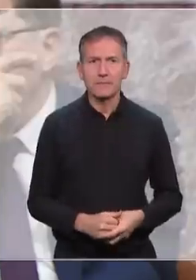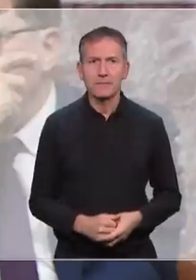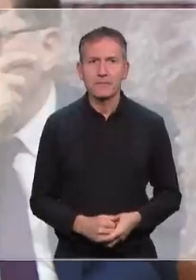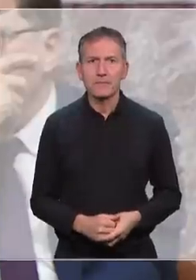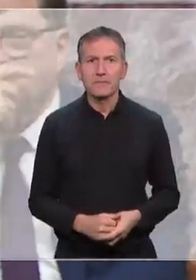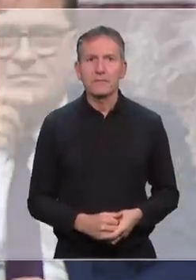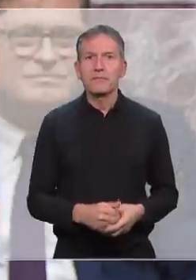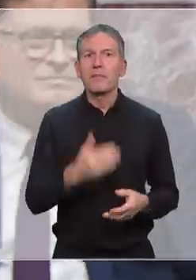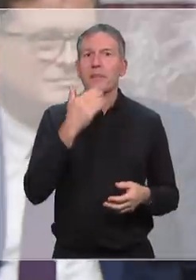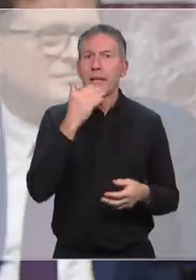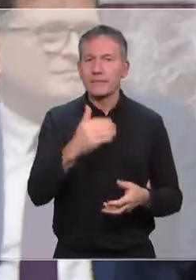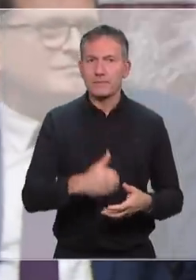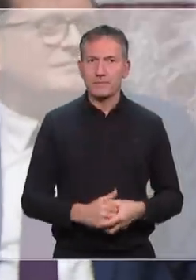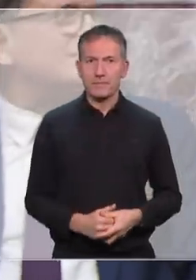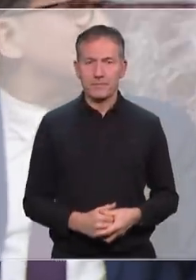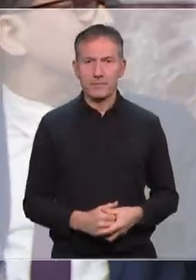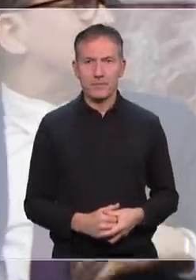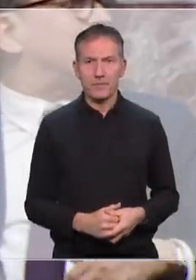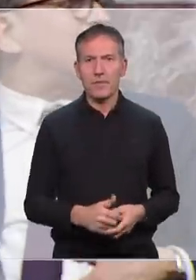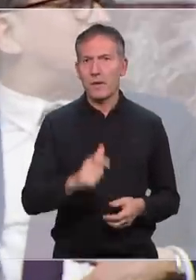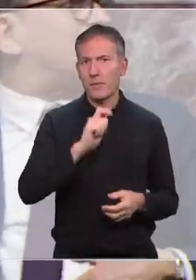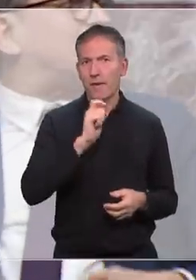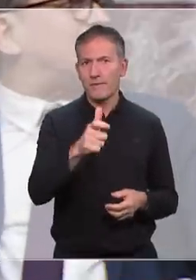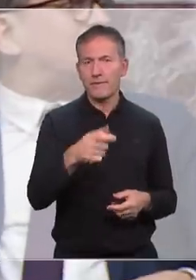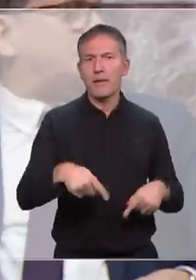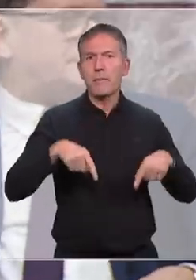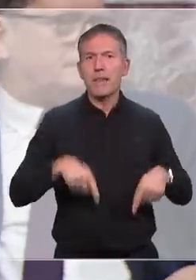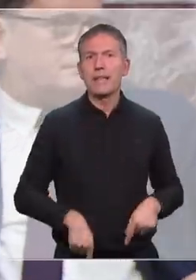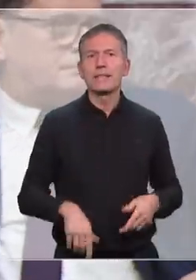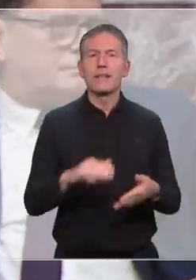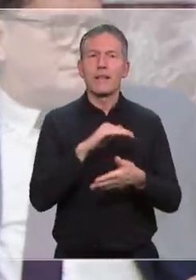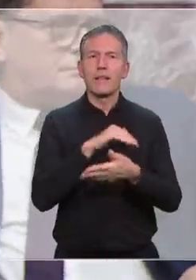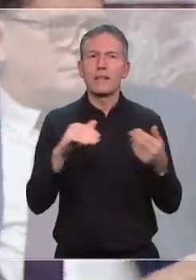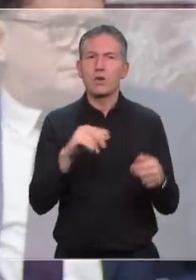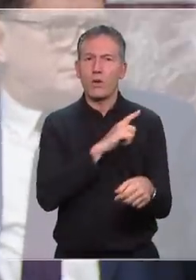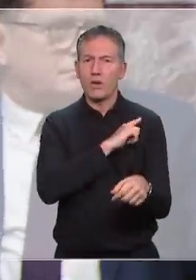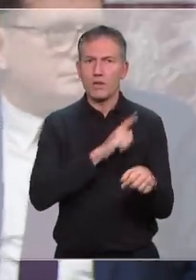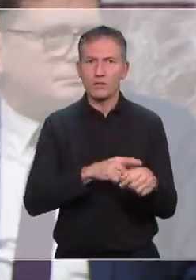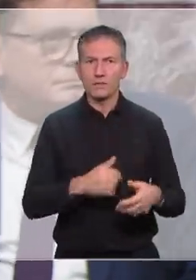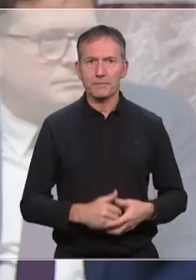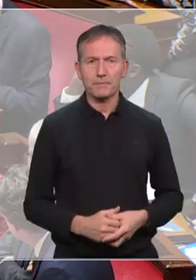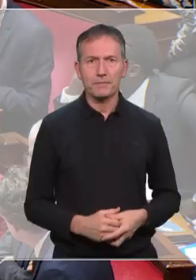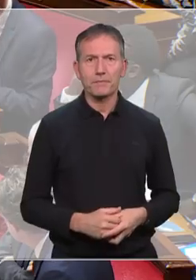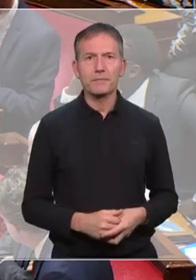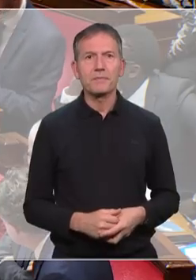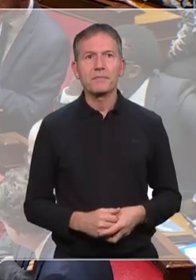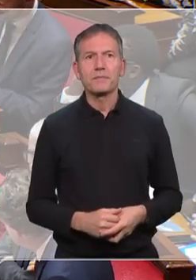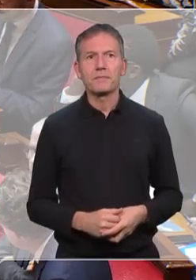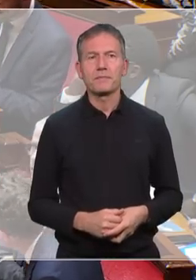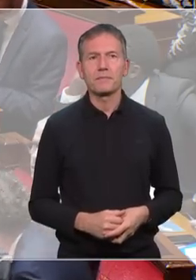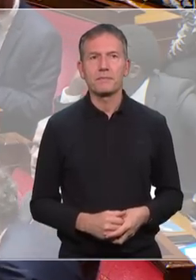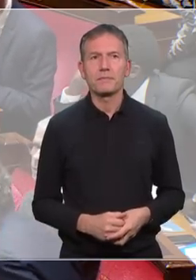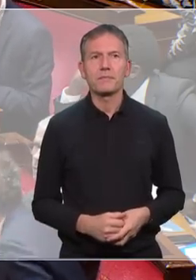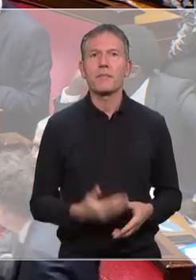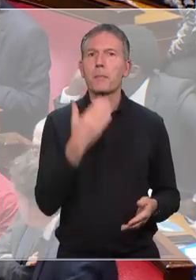Je vous remercie. La parole est à Madame Agnès Pannier-Runacher, ministre de la Transition énergétique. Merci Madame la